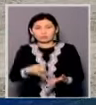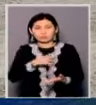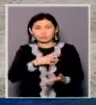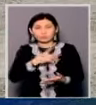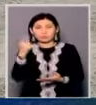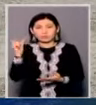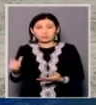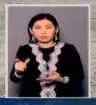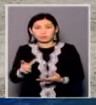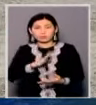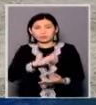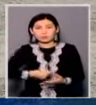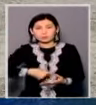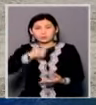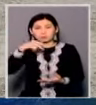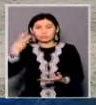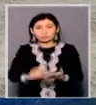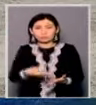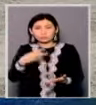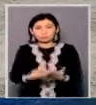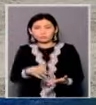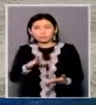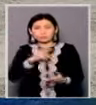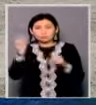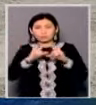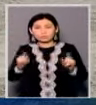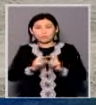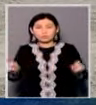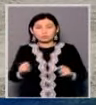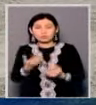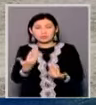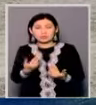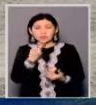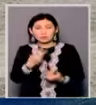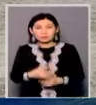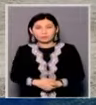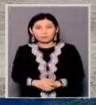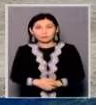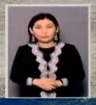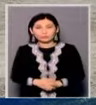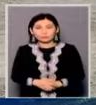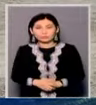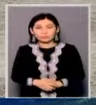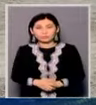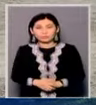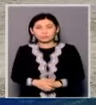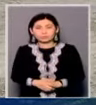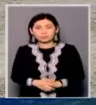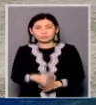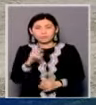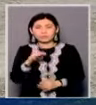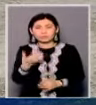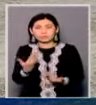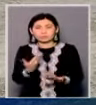бір кісі құлап қалды, үлкен кісі. Енді мына жер қазір мына школ ашылып жатыр. Енді мына жақтан келетін мына контейнерден